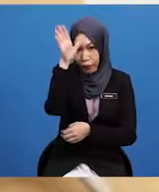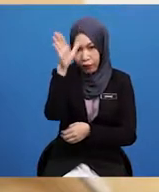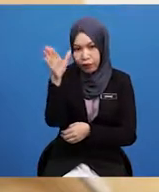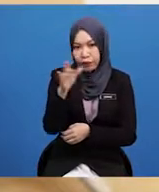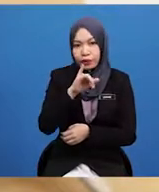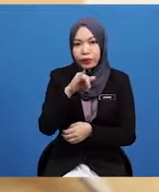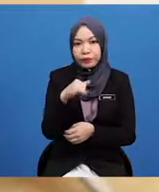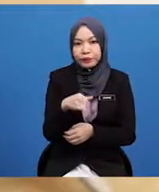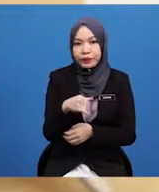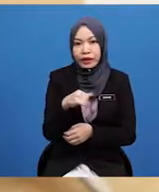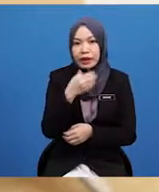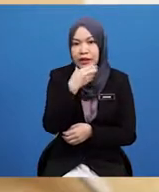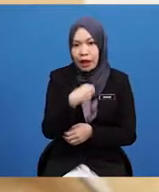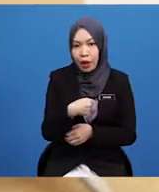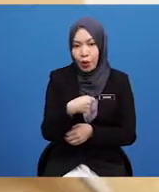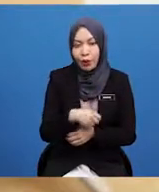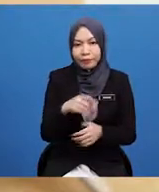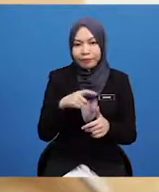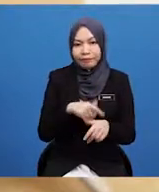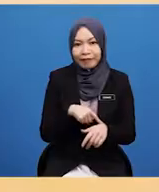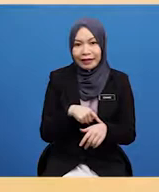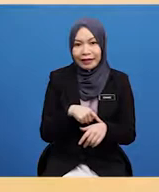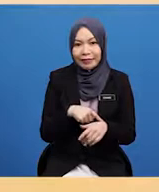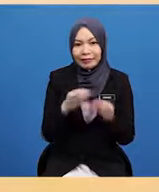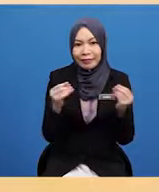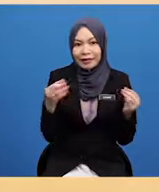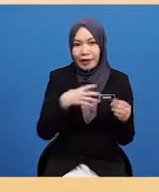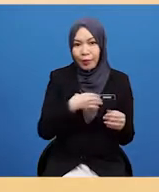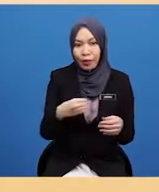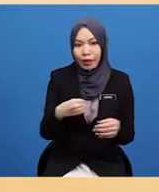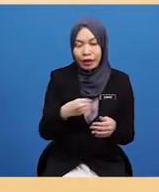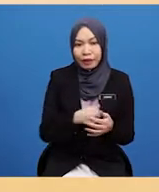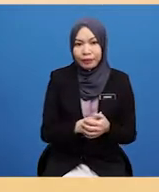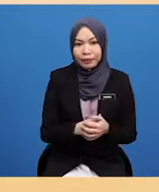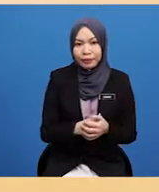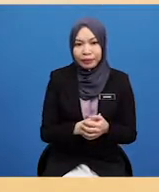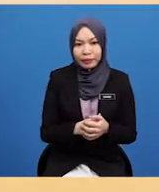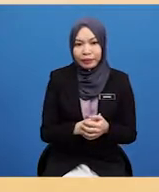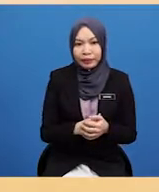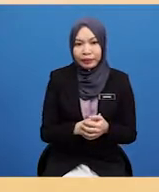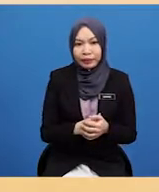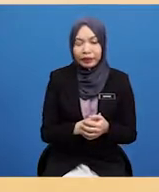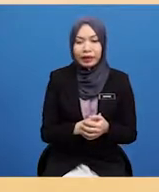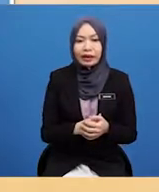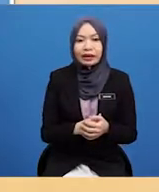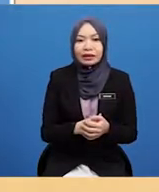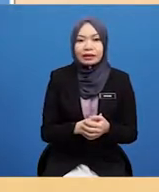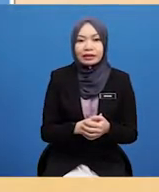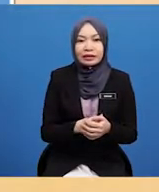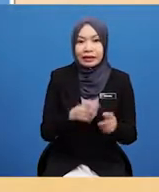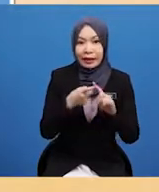Janggut berlaku di Pasir Putih, Kelantan. Penentangan Tok Janggut tercetus hasil